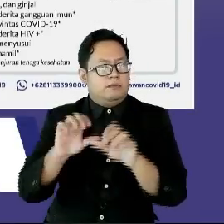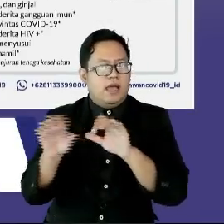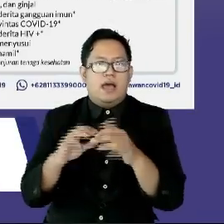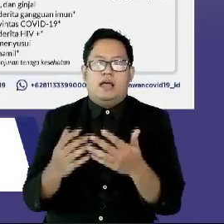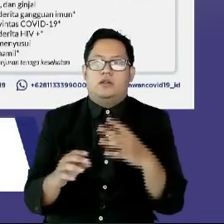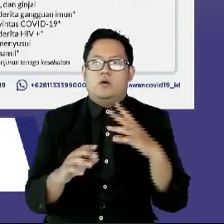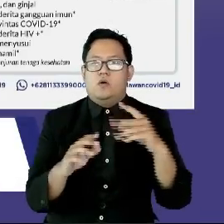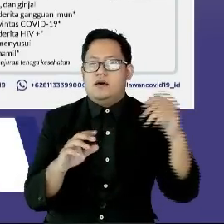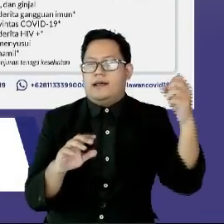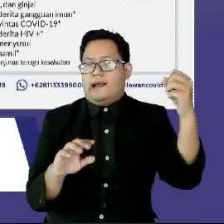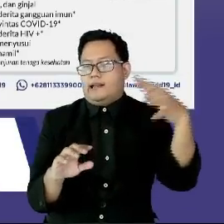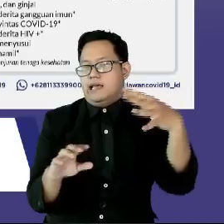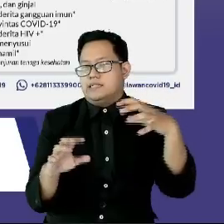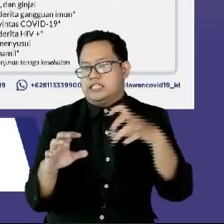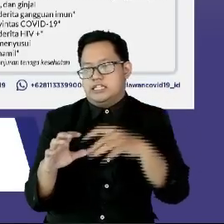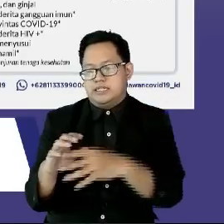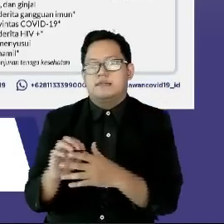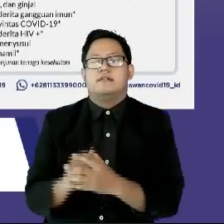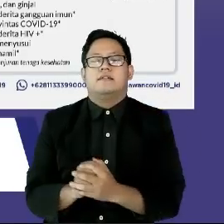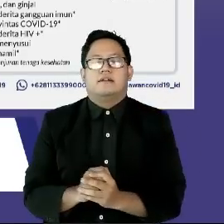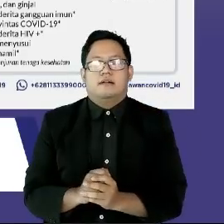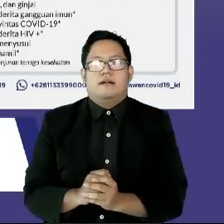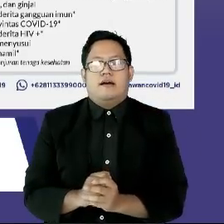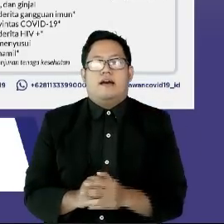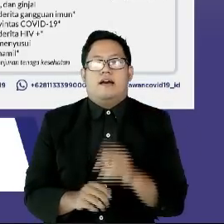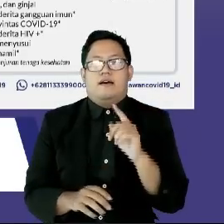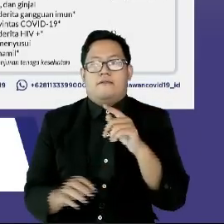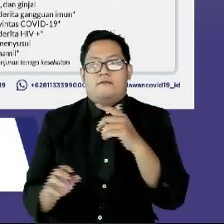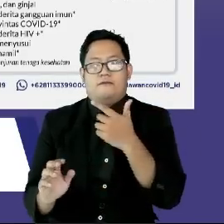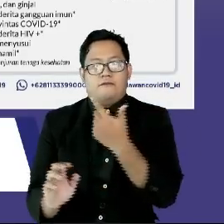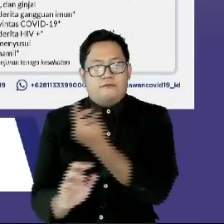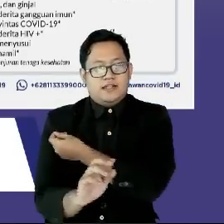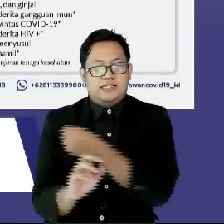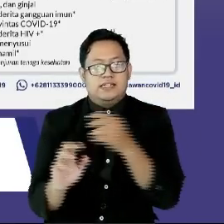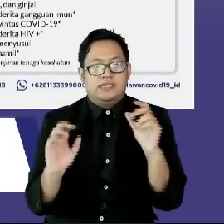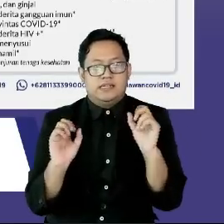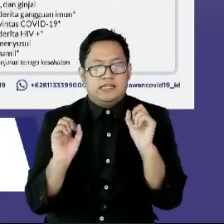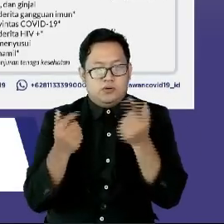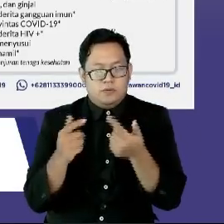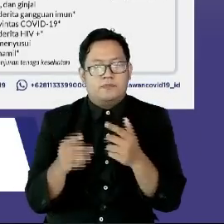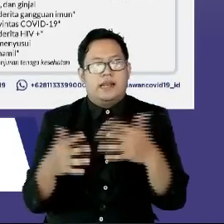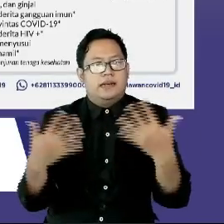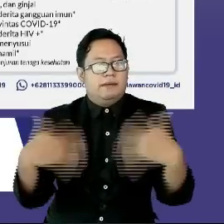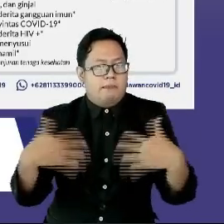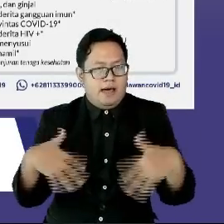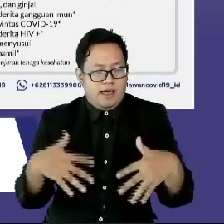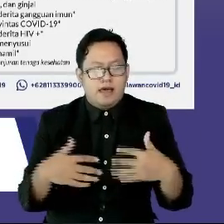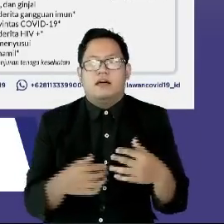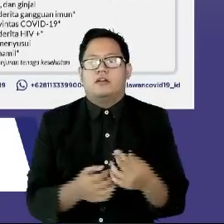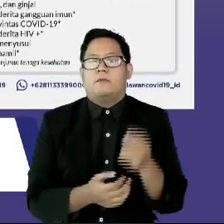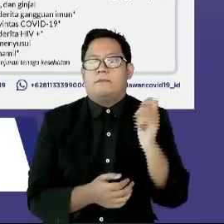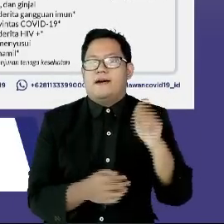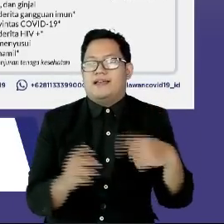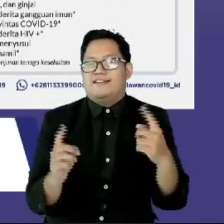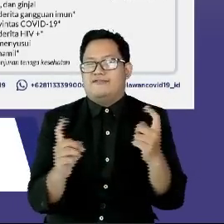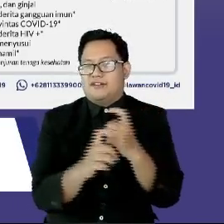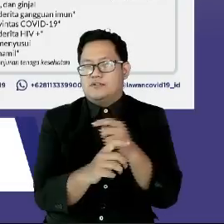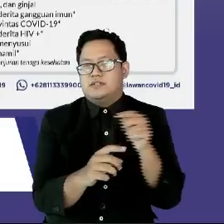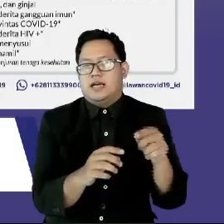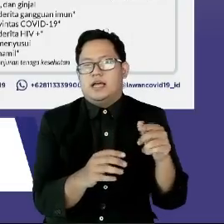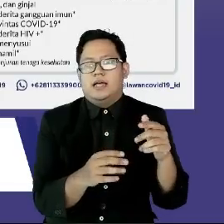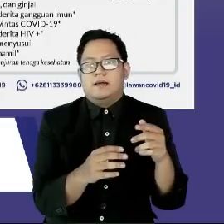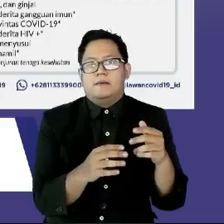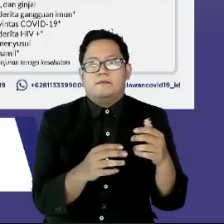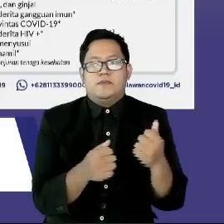radiasi. Vaksin dari virus hidup yang dilemahkan dan vektor virus yang menggunakan virus yang tidak menyebabkan